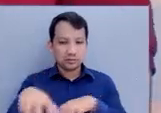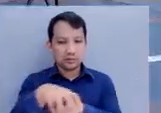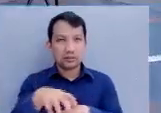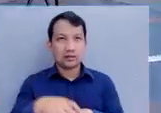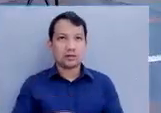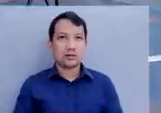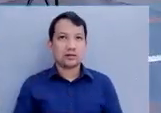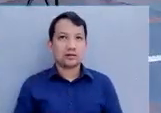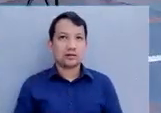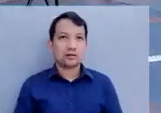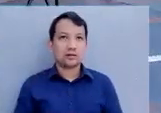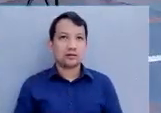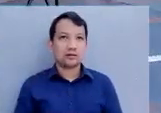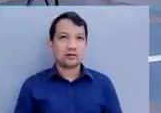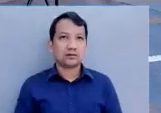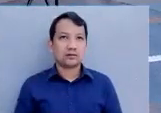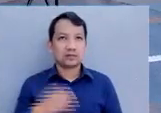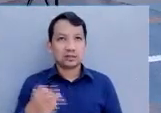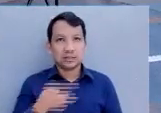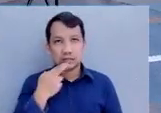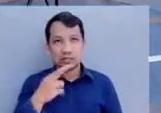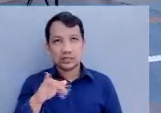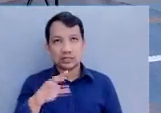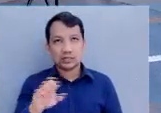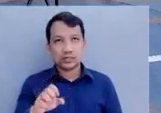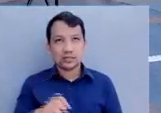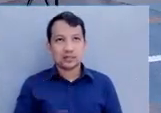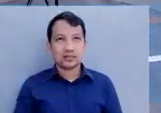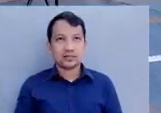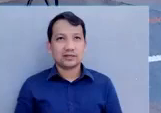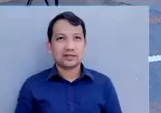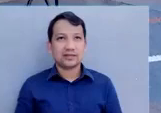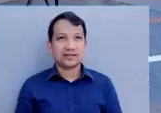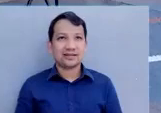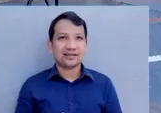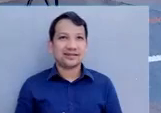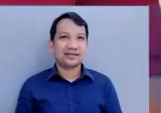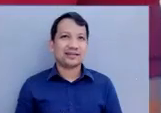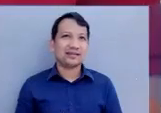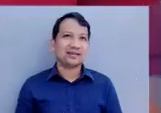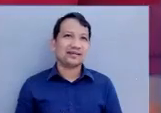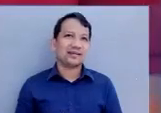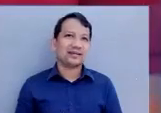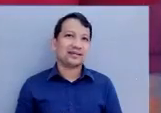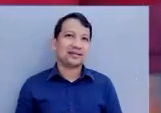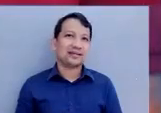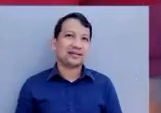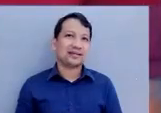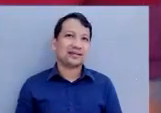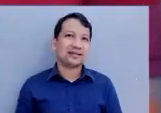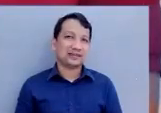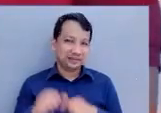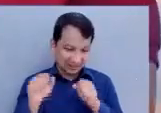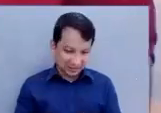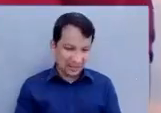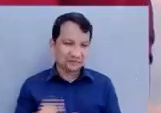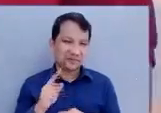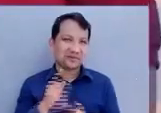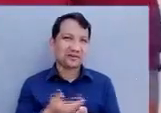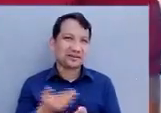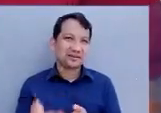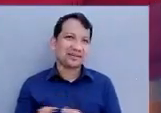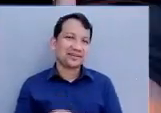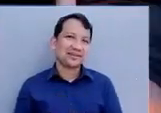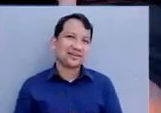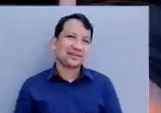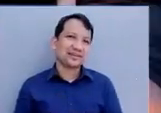medyo mahal ng bigas ngayon Opo medyo mahal nagataas din ng presyo ninyo can afford pa rin po Magkano Nam ba